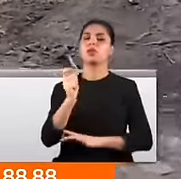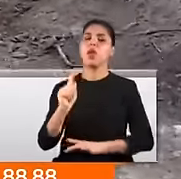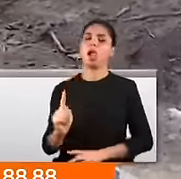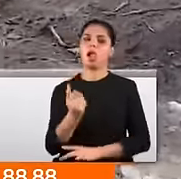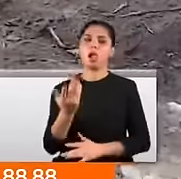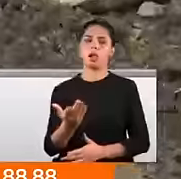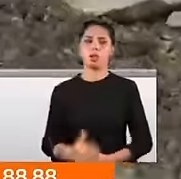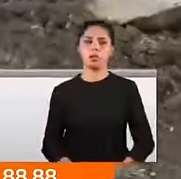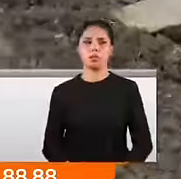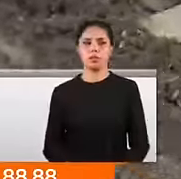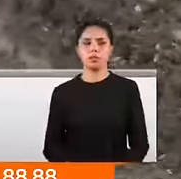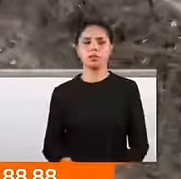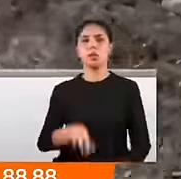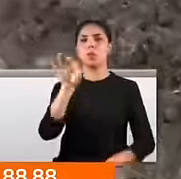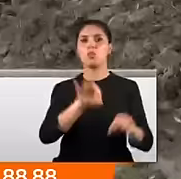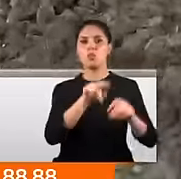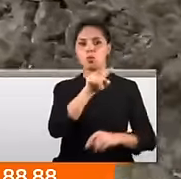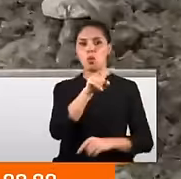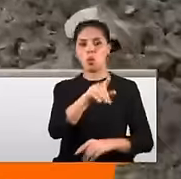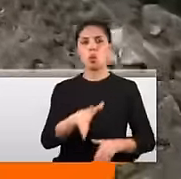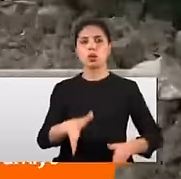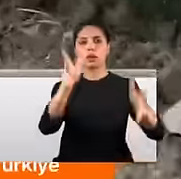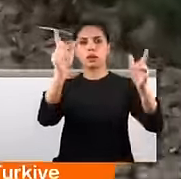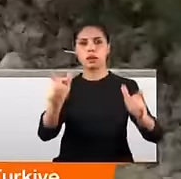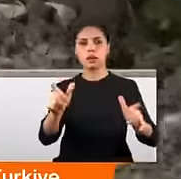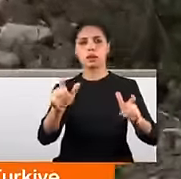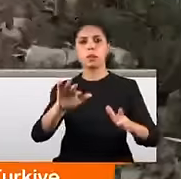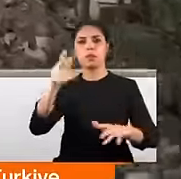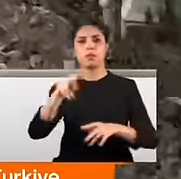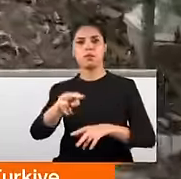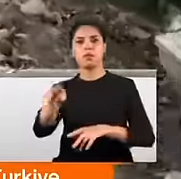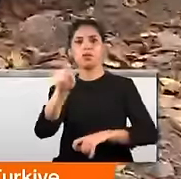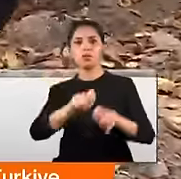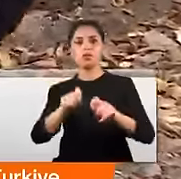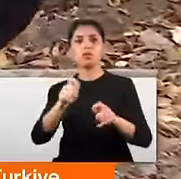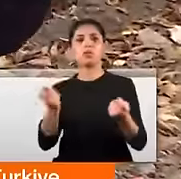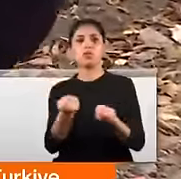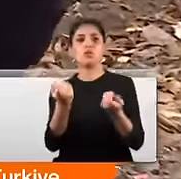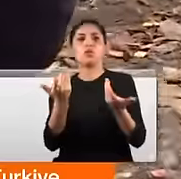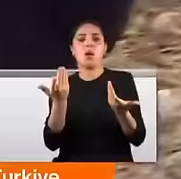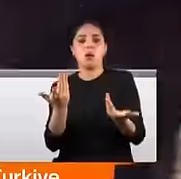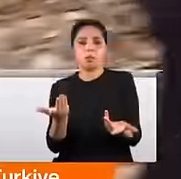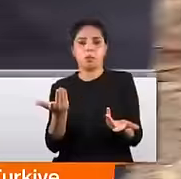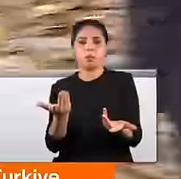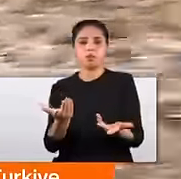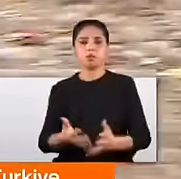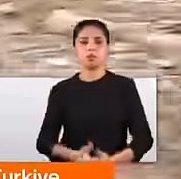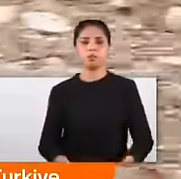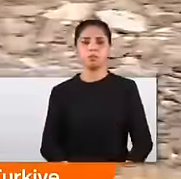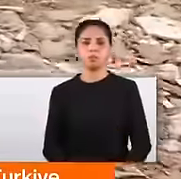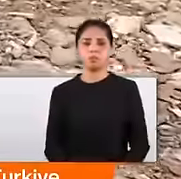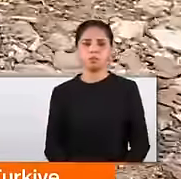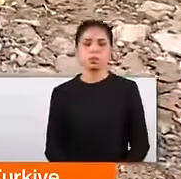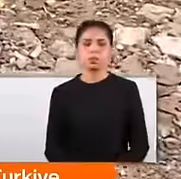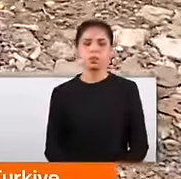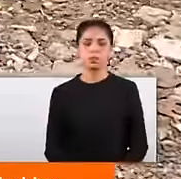kullanması mümkün değil yani. Müteahhit o siteye bir alternatif yol yapmaya çalıştı ama... Burada bir duvarımız vardı.